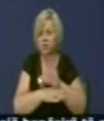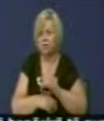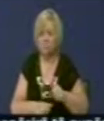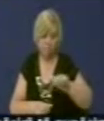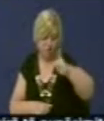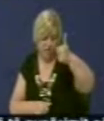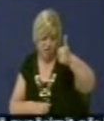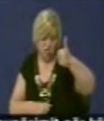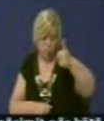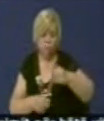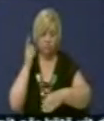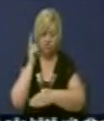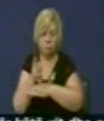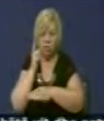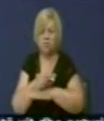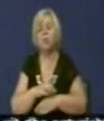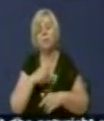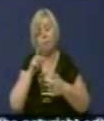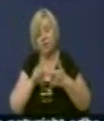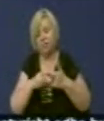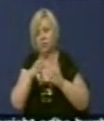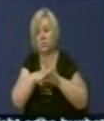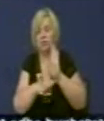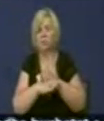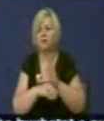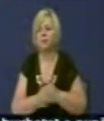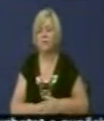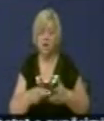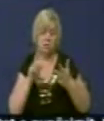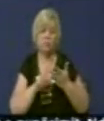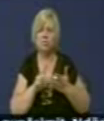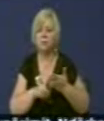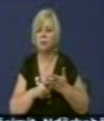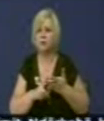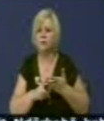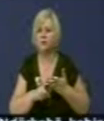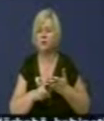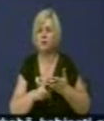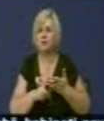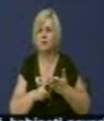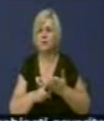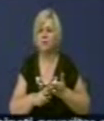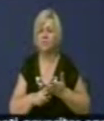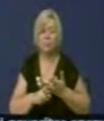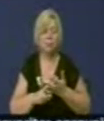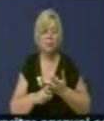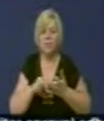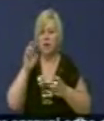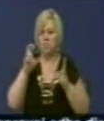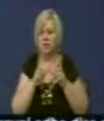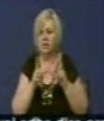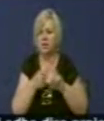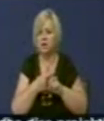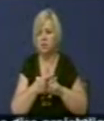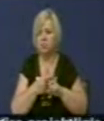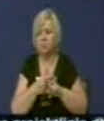tyre kanë imunitet të plot diplomatik të pakontestueshëm nga ndjekjet e mundshme penale